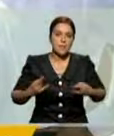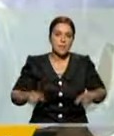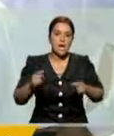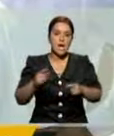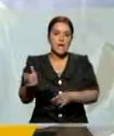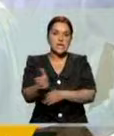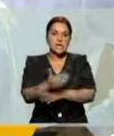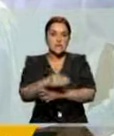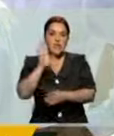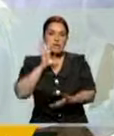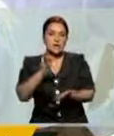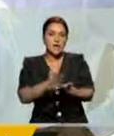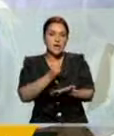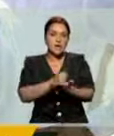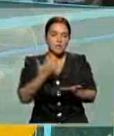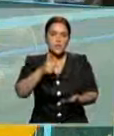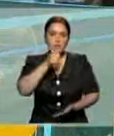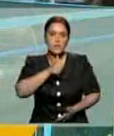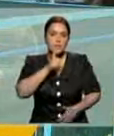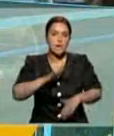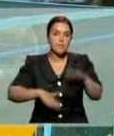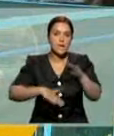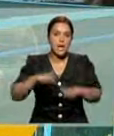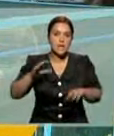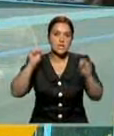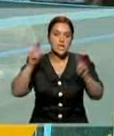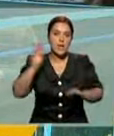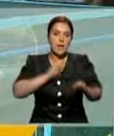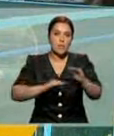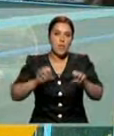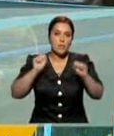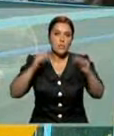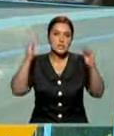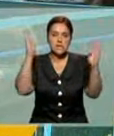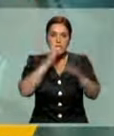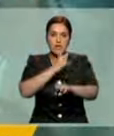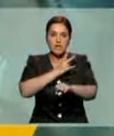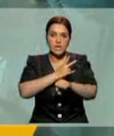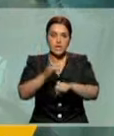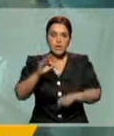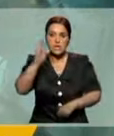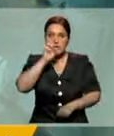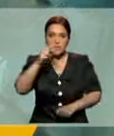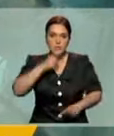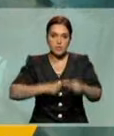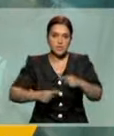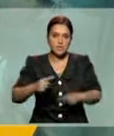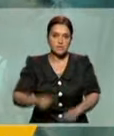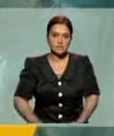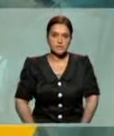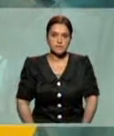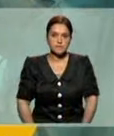рыбы в водохранилище, который уже опробован на практике, и аппарат, позволяющий снизить экологический вред от